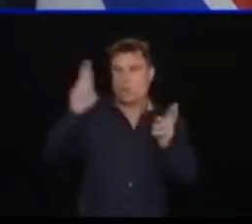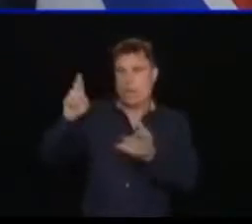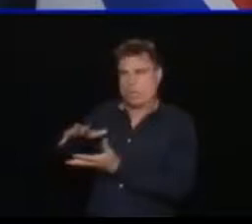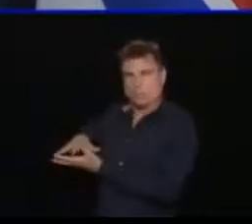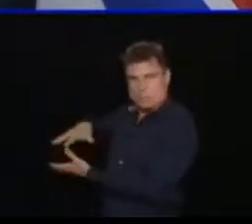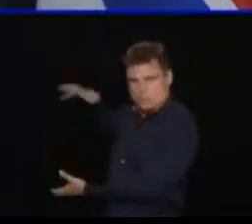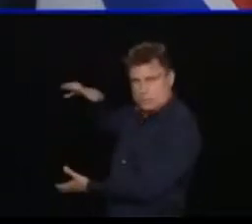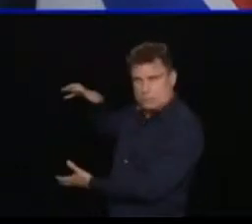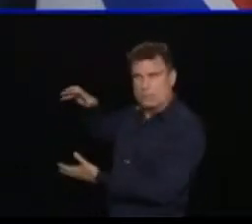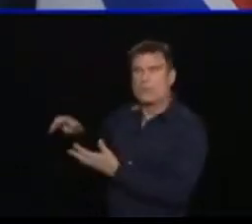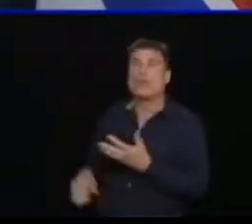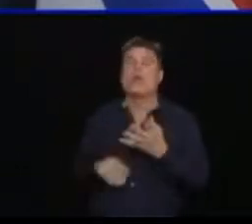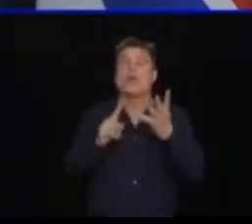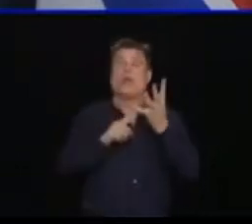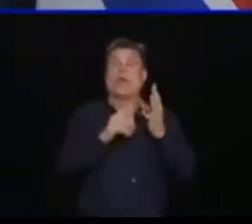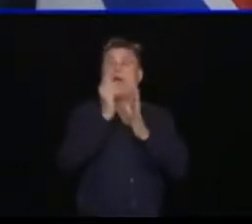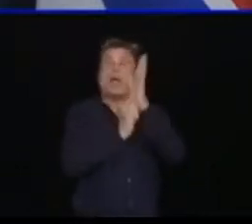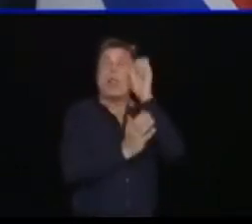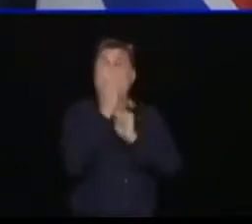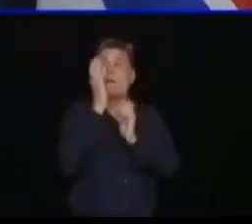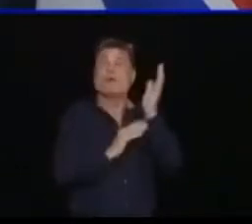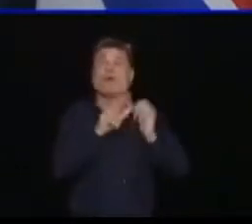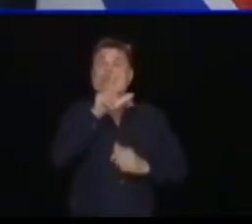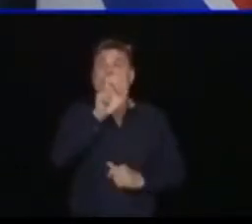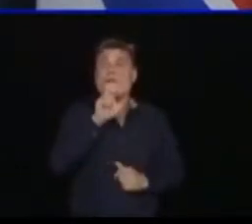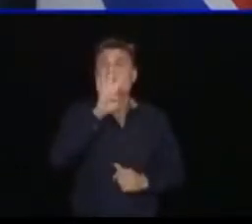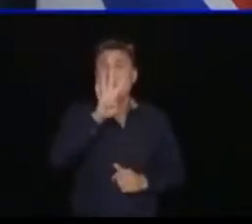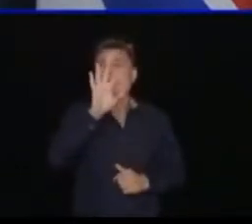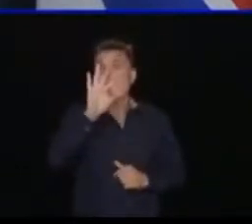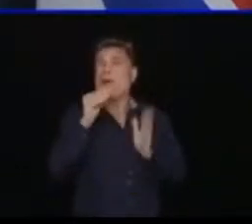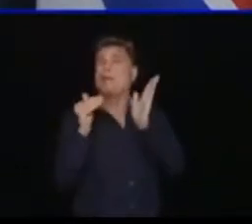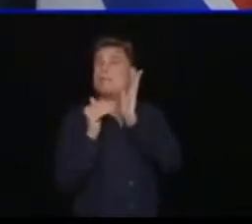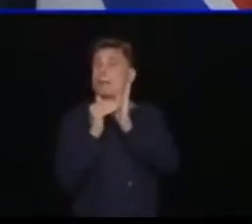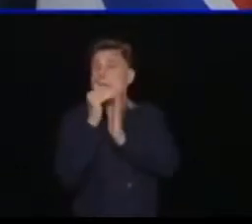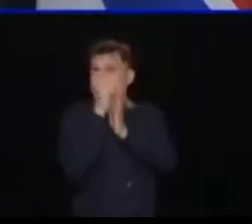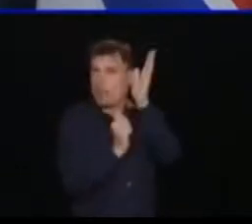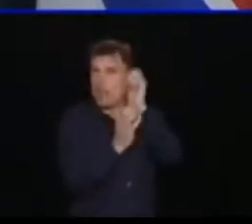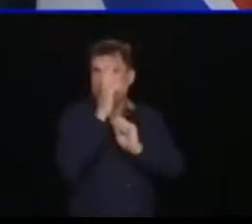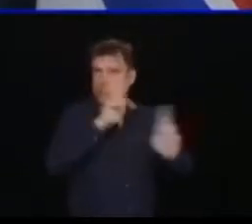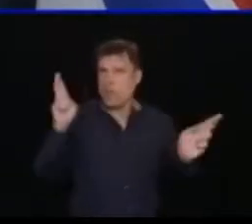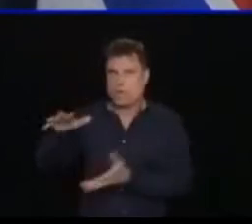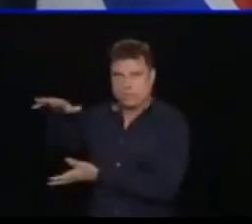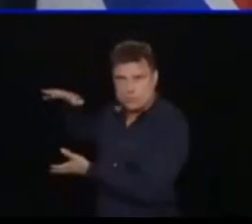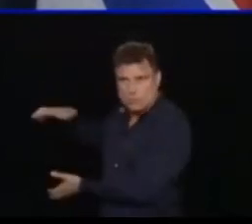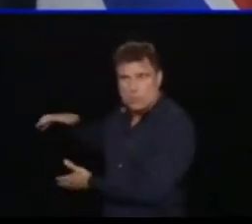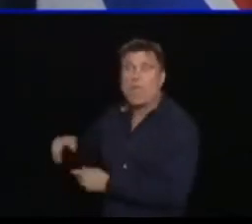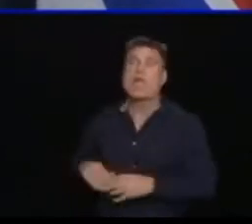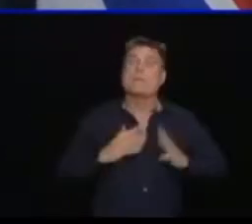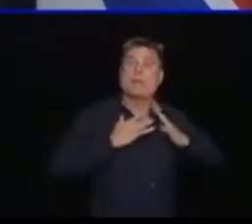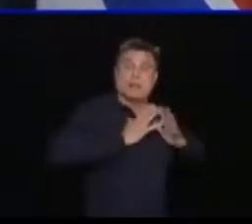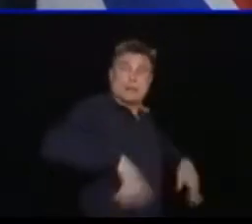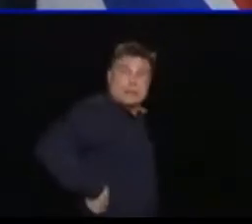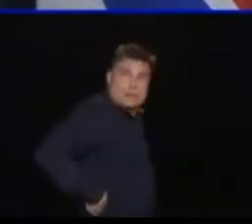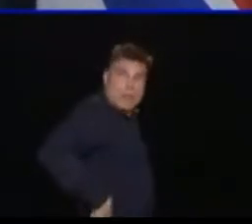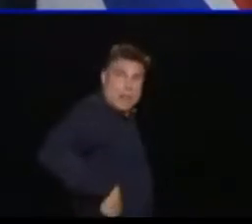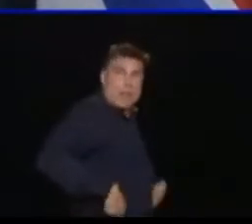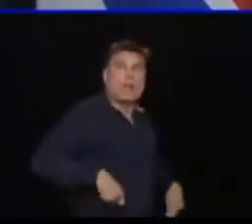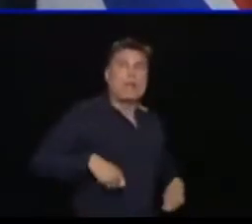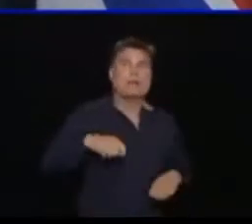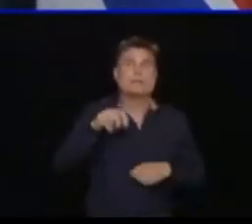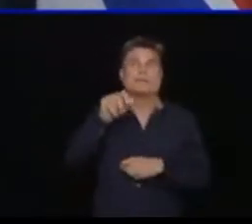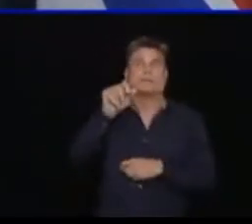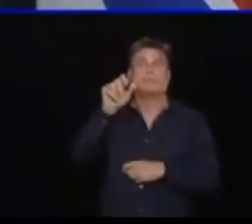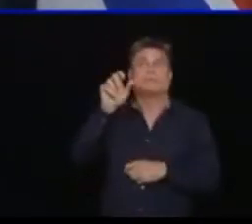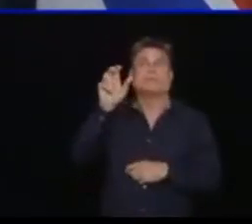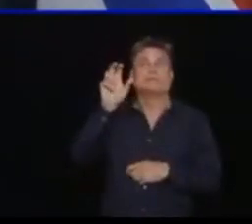的流感季新的一轮来储备。所以这个也是给大家汇报了很多的，包括消毒液